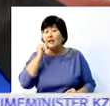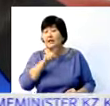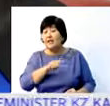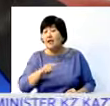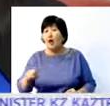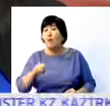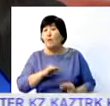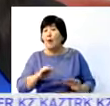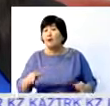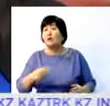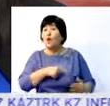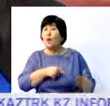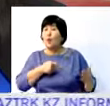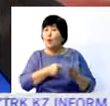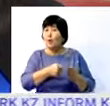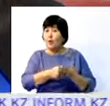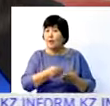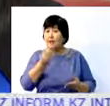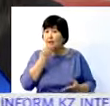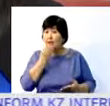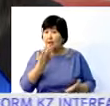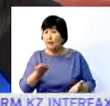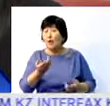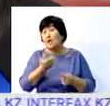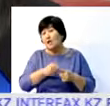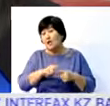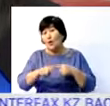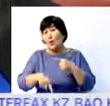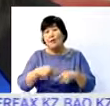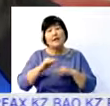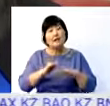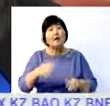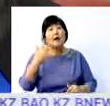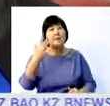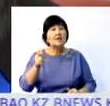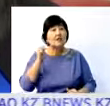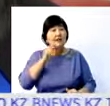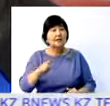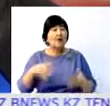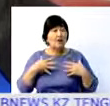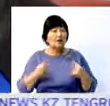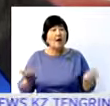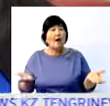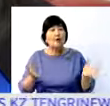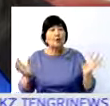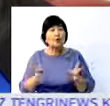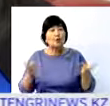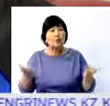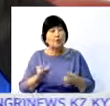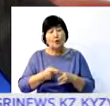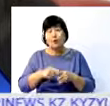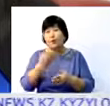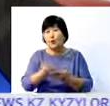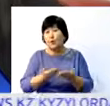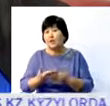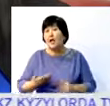балаларды омыраумен тамақтандыру және де одан кейінгі балалардың 5 жасқа дейінгі денсаулығын қалай күтуіміз керек? Осы төңірегінде